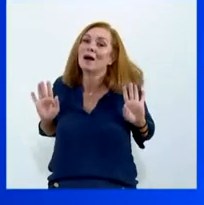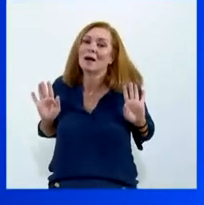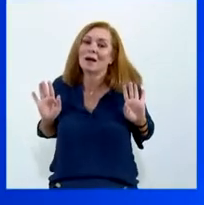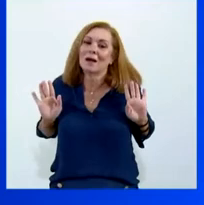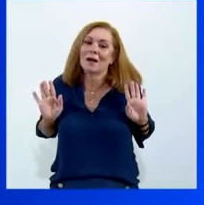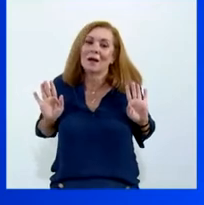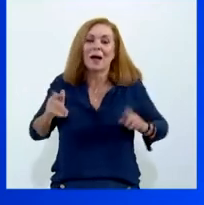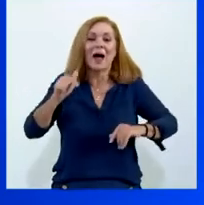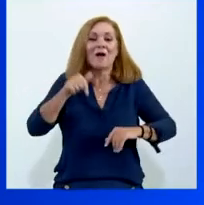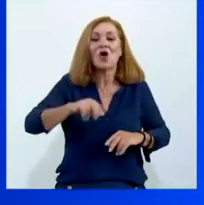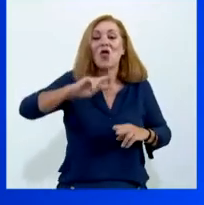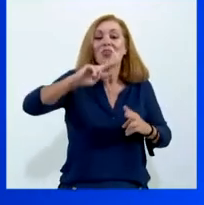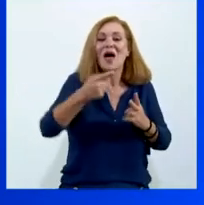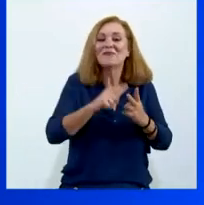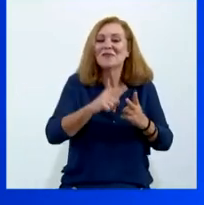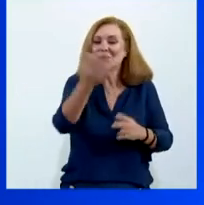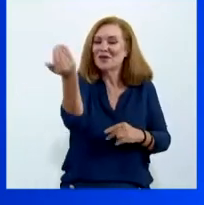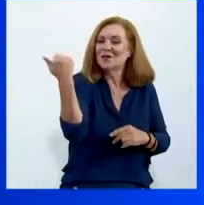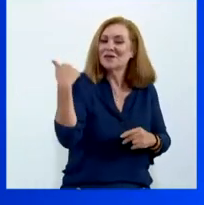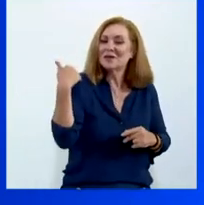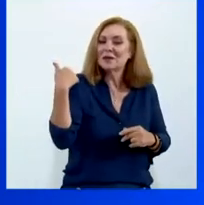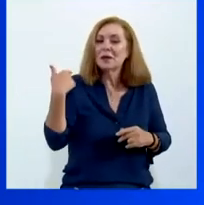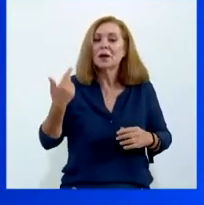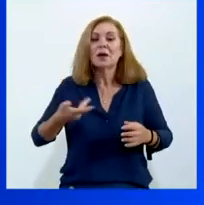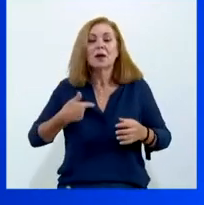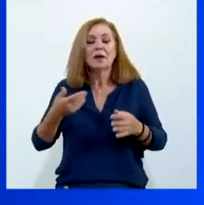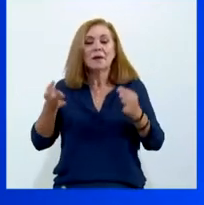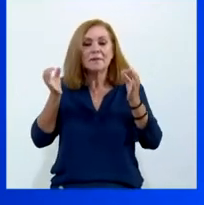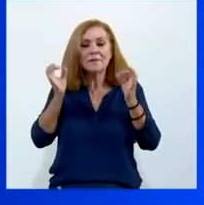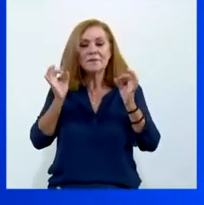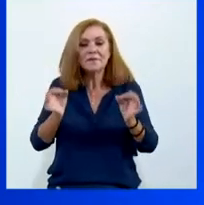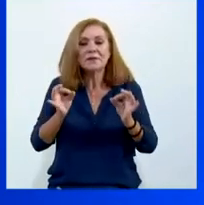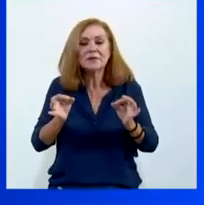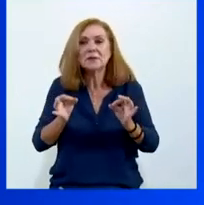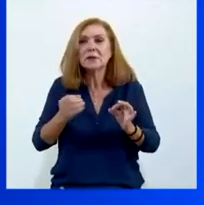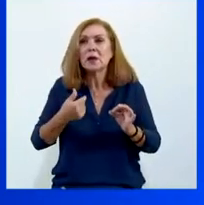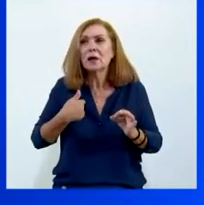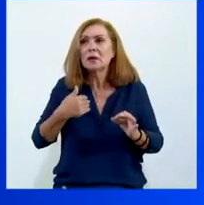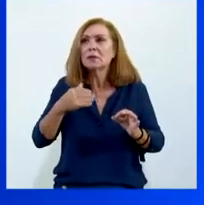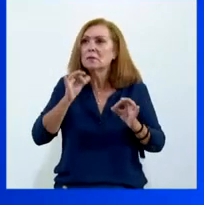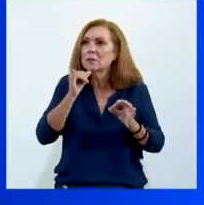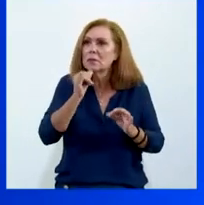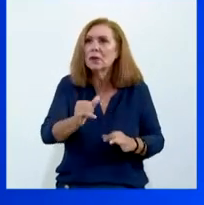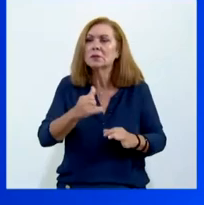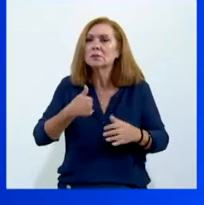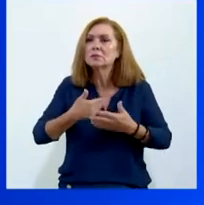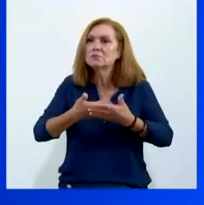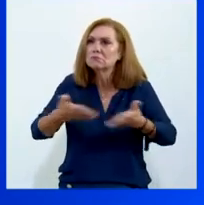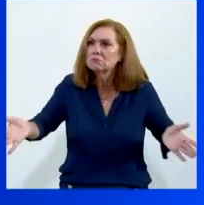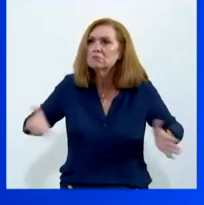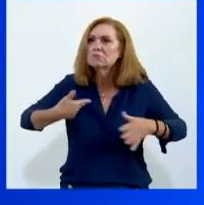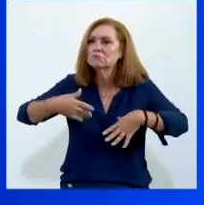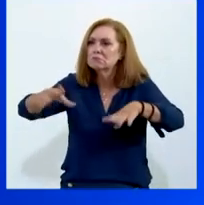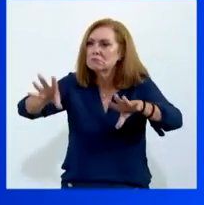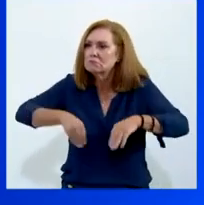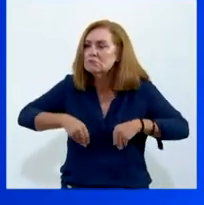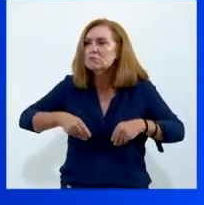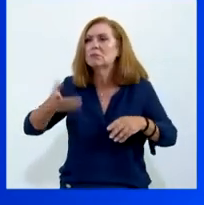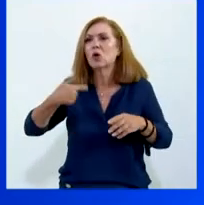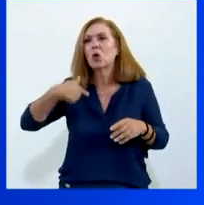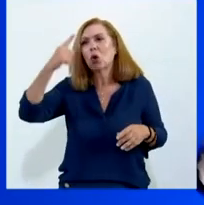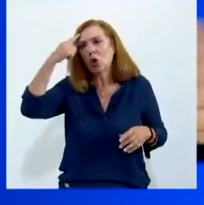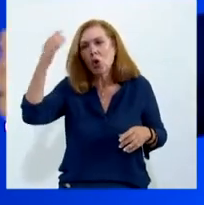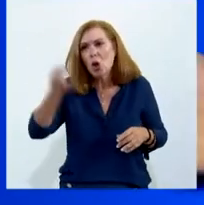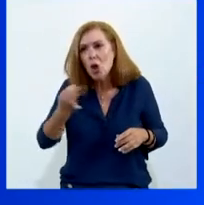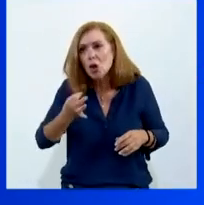Η απάντηση στο δεύτερο ερώτημα σας είναι προφανώς είμαι πάντα διαθέσιμος και θεωρούσα απόλυτος λογικό να